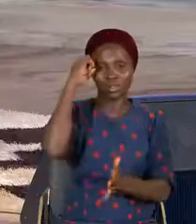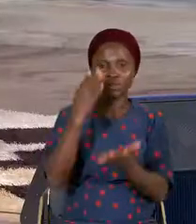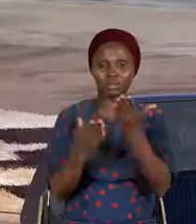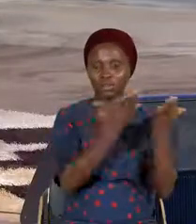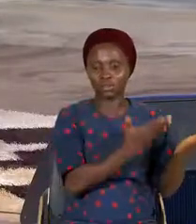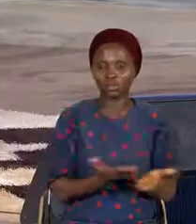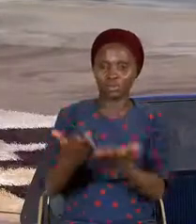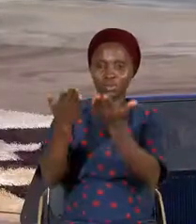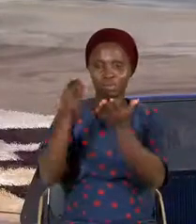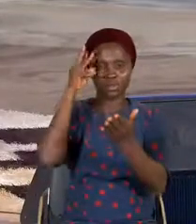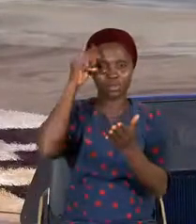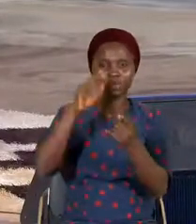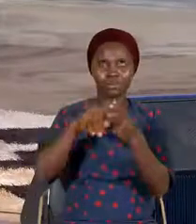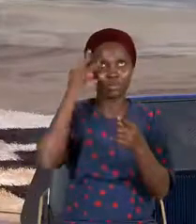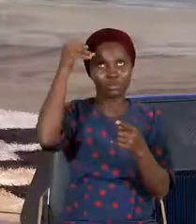devant lui